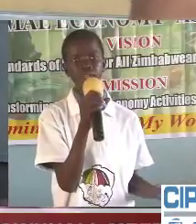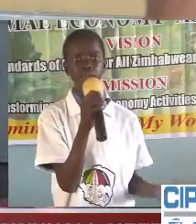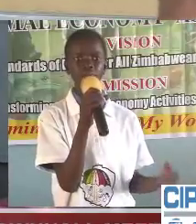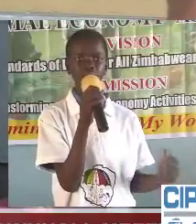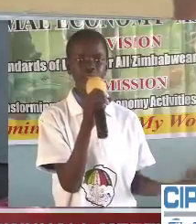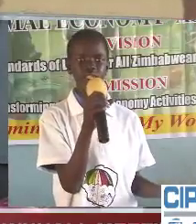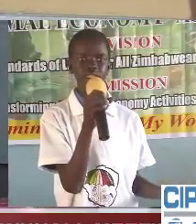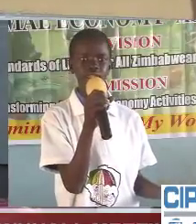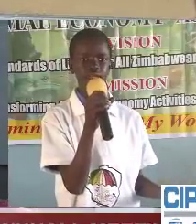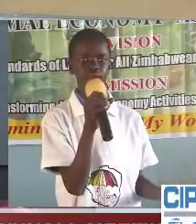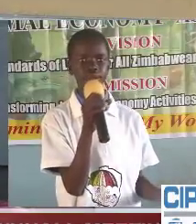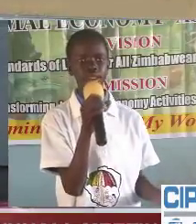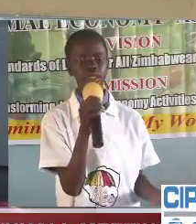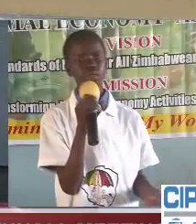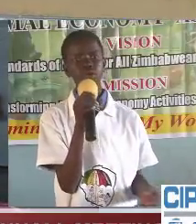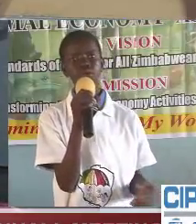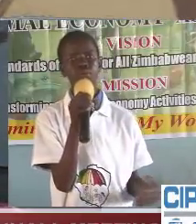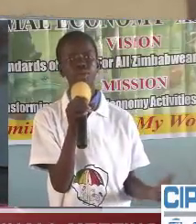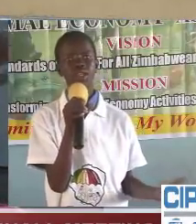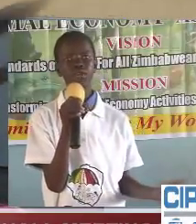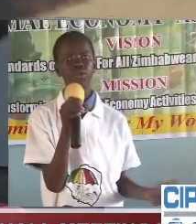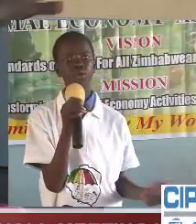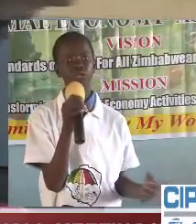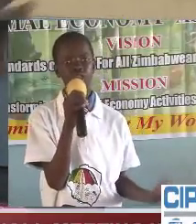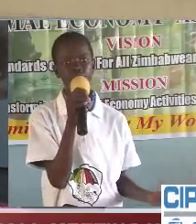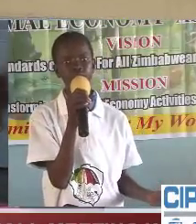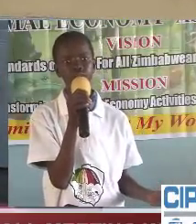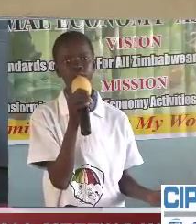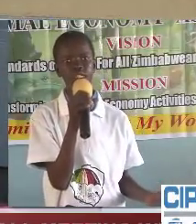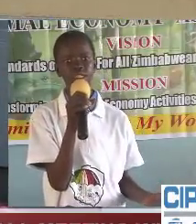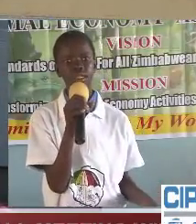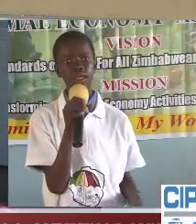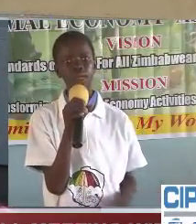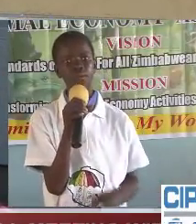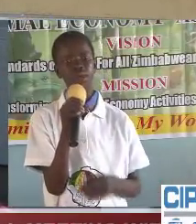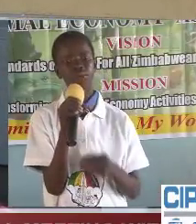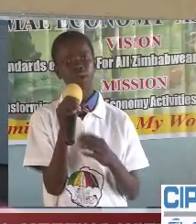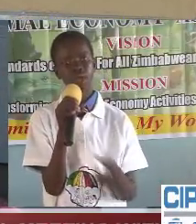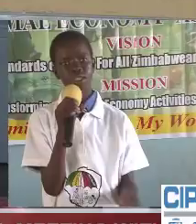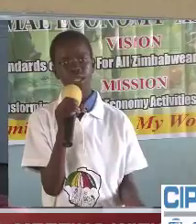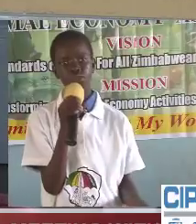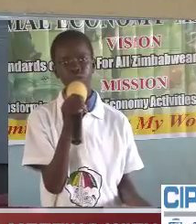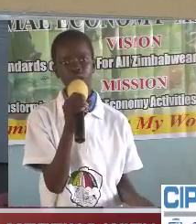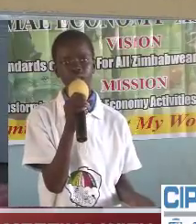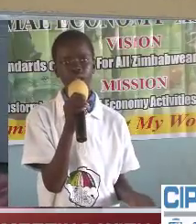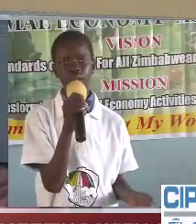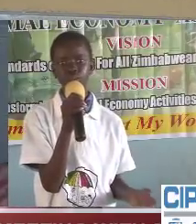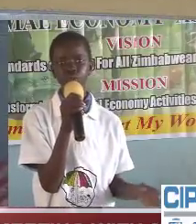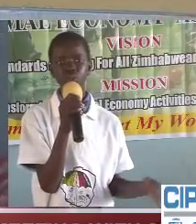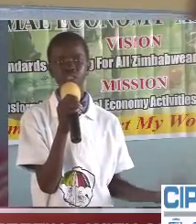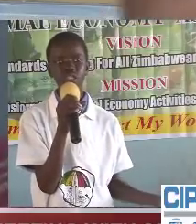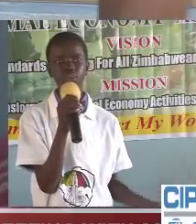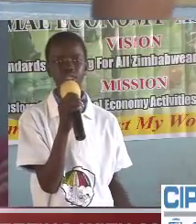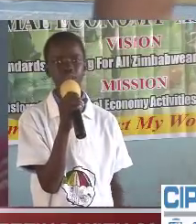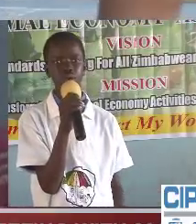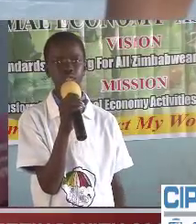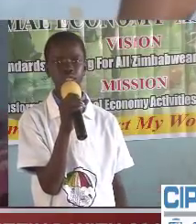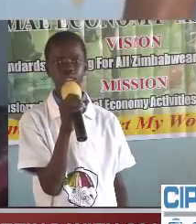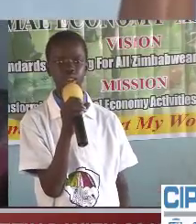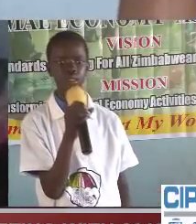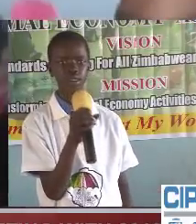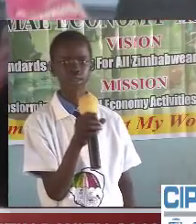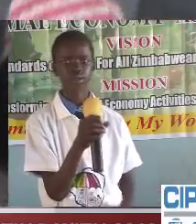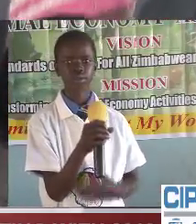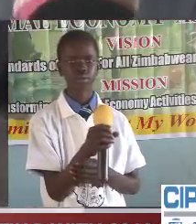nemari yemvura yemagetsi ndoimwe mari inogosha futi kunetsa mabasa atovana hamuboburitse mari